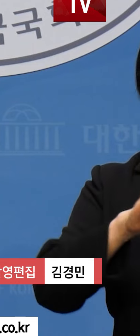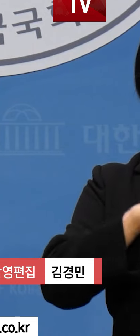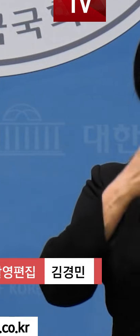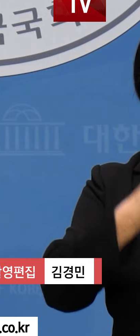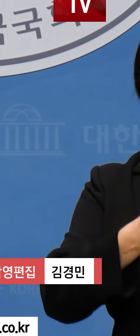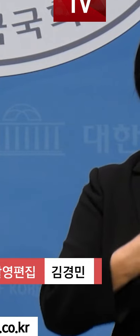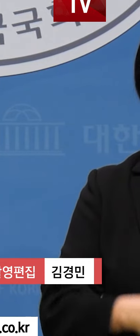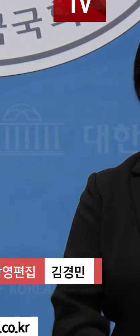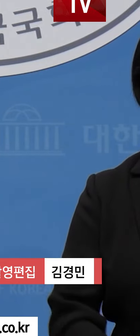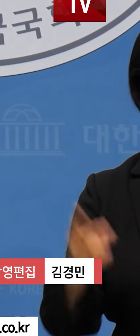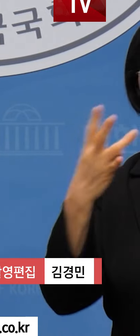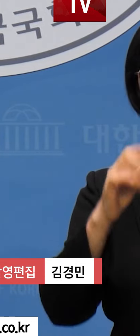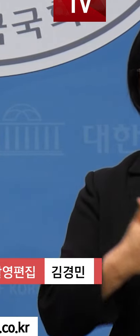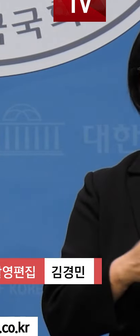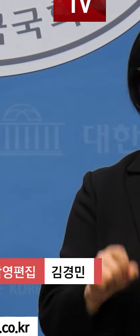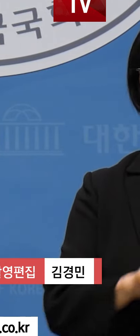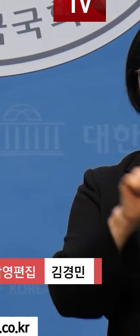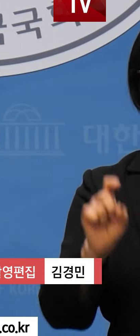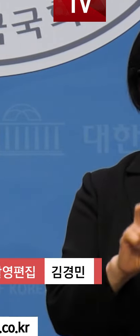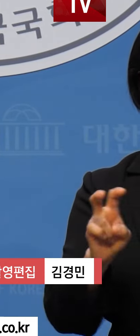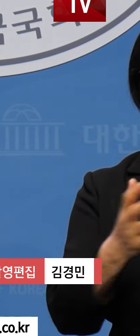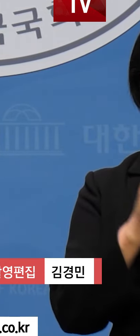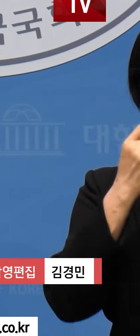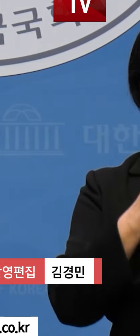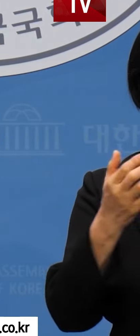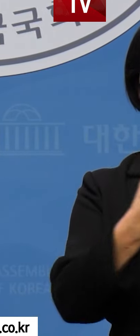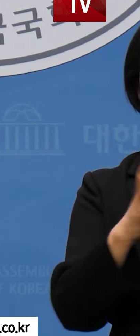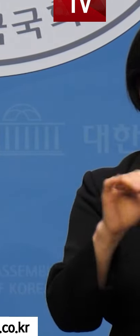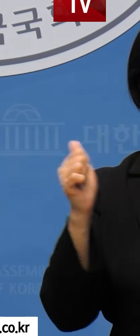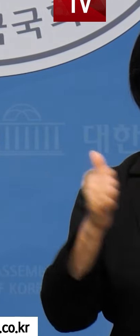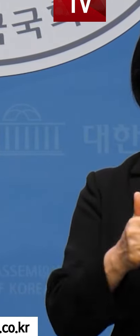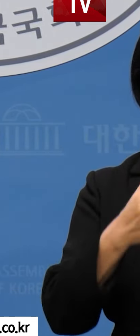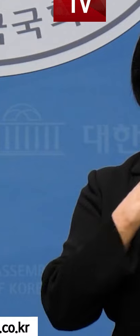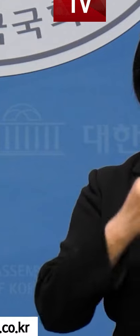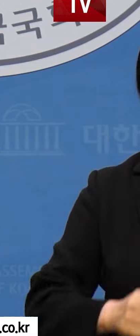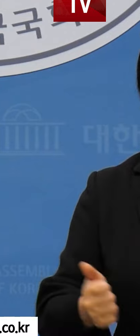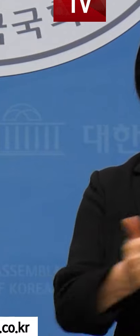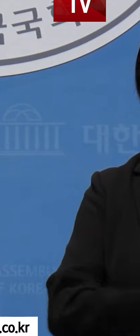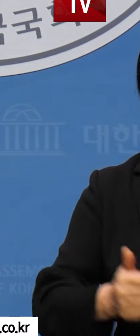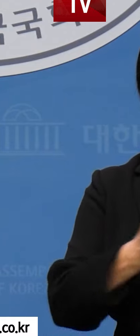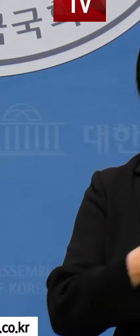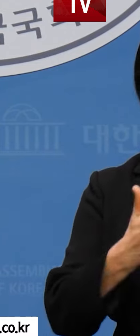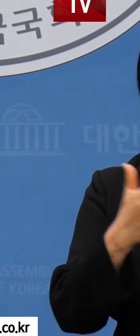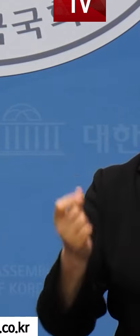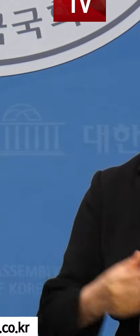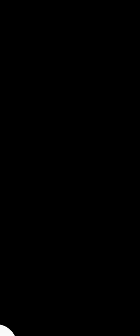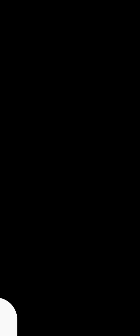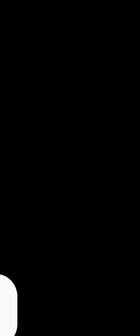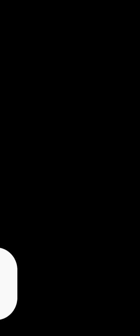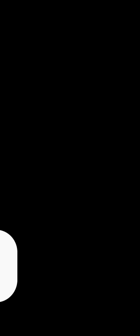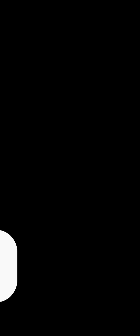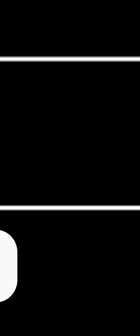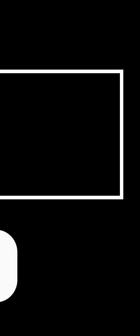마련하겠다. 2024년 2월 20일 더불어민주당 국회 보건복지위원회 위원 일동.